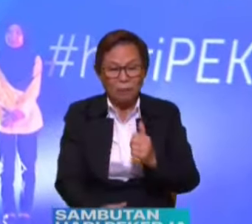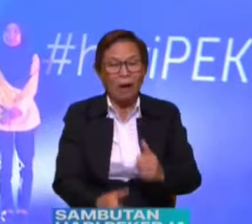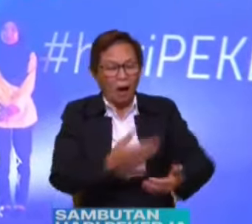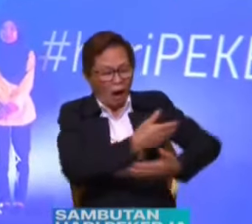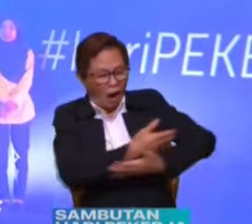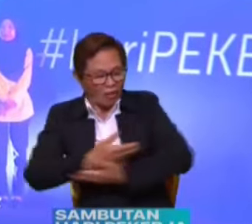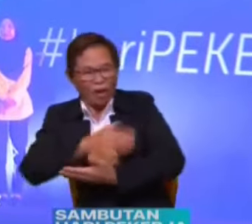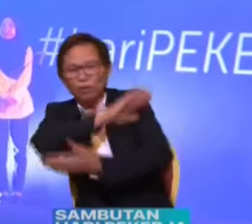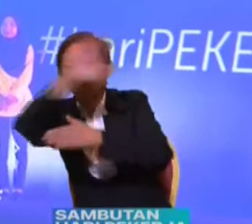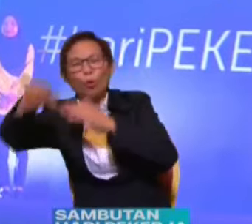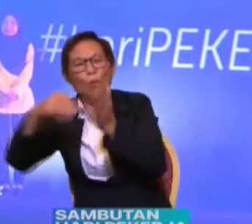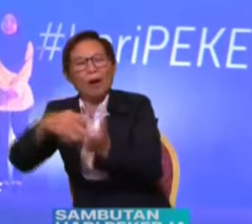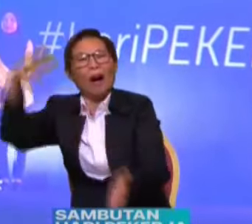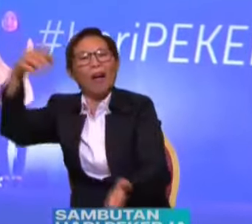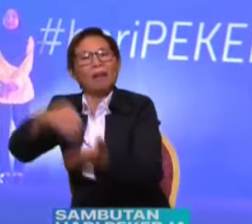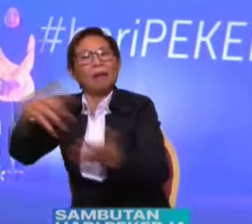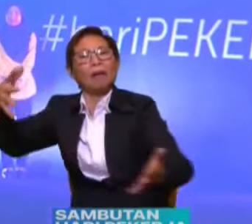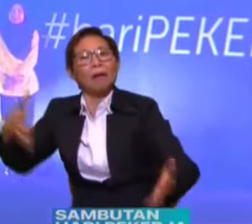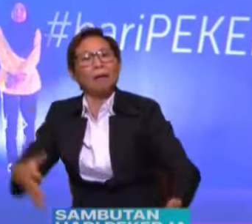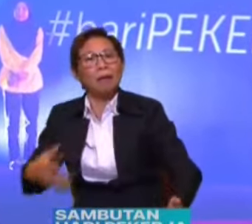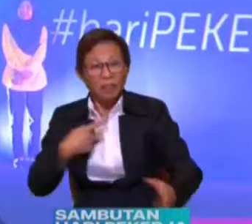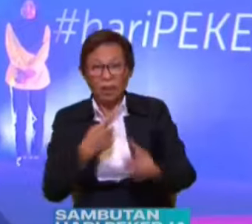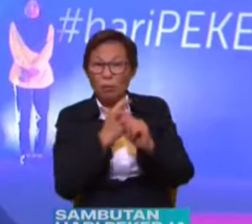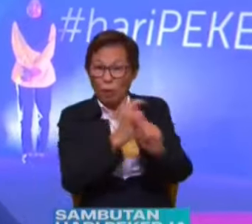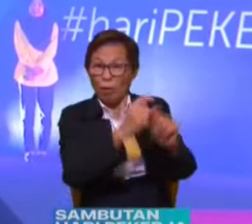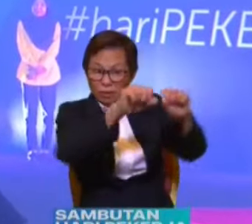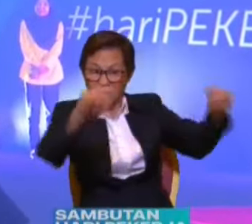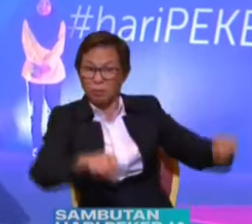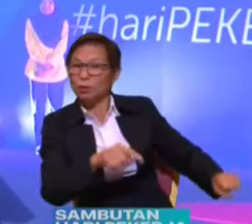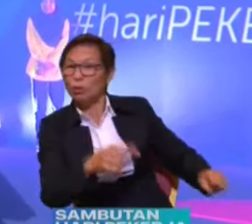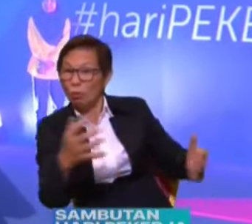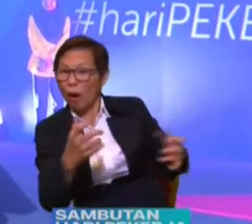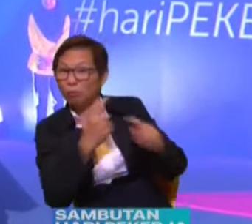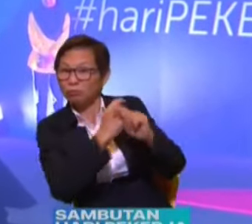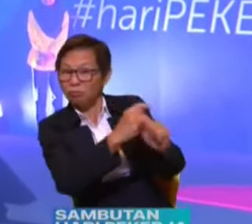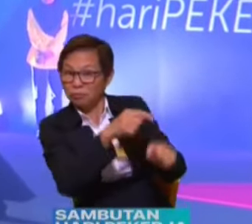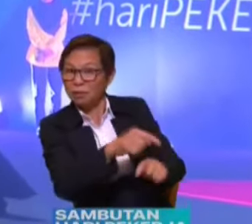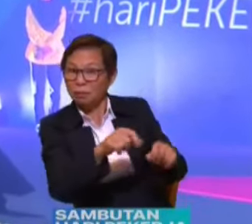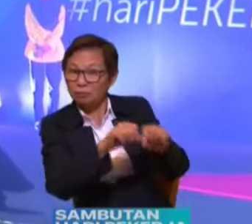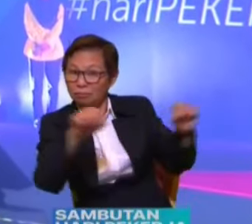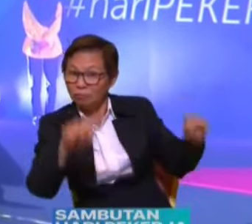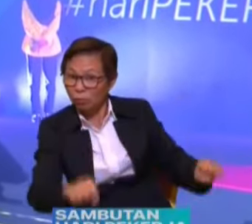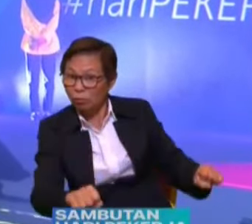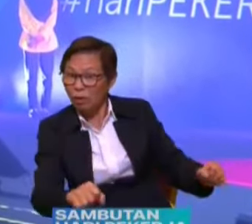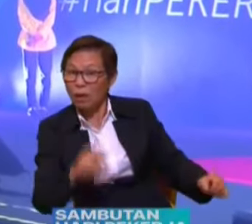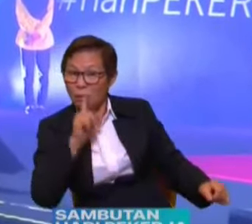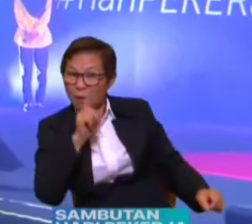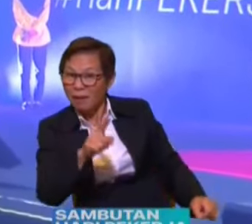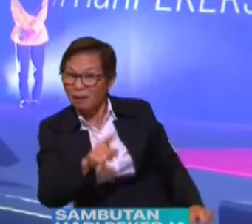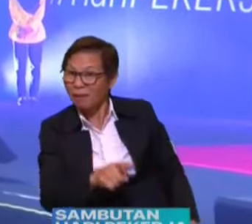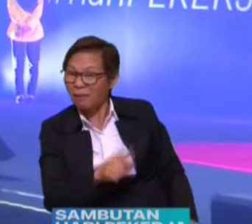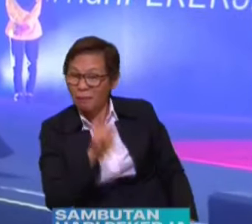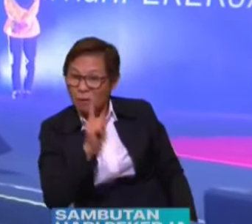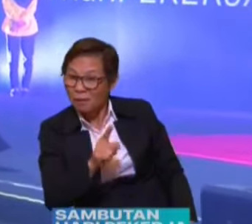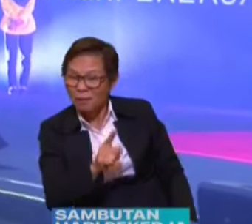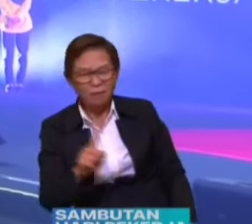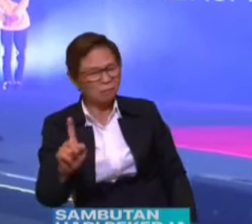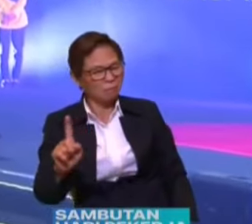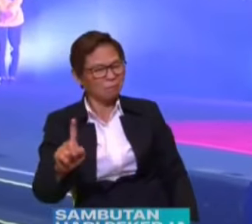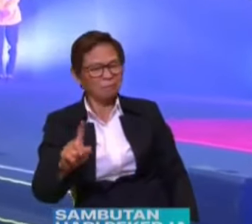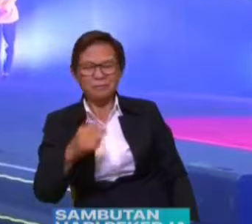belaka? Apakah kita mahu pertahankan sistem begitu? Apakah itu benar? Tak betul.